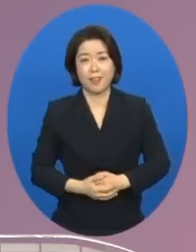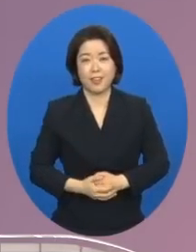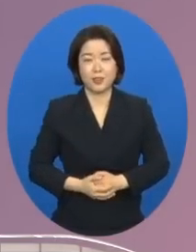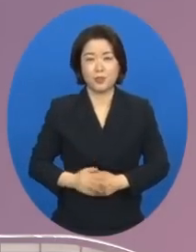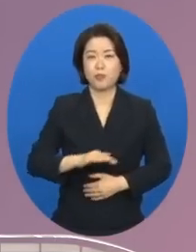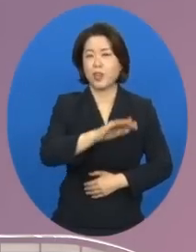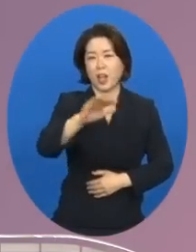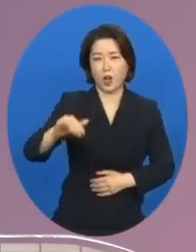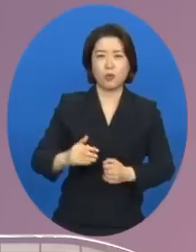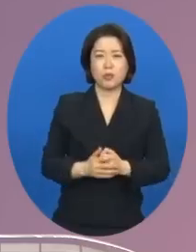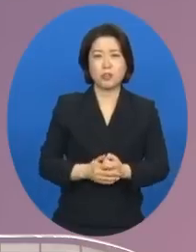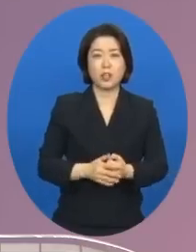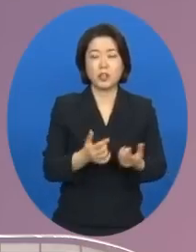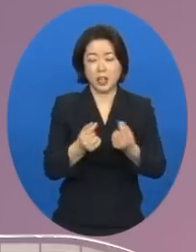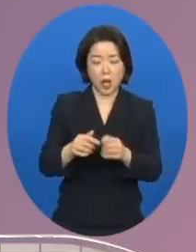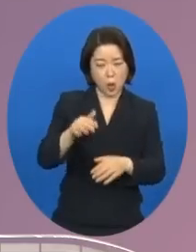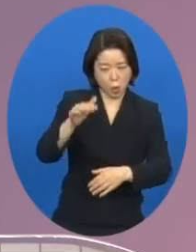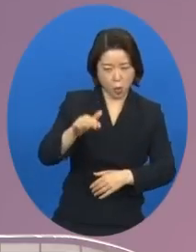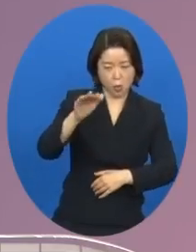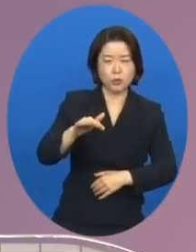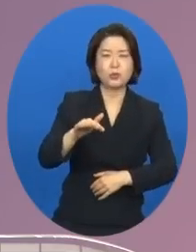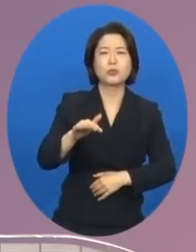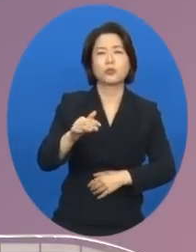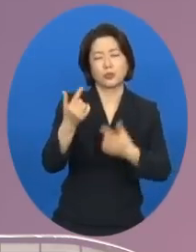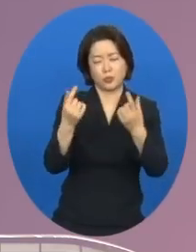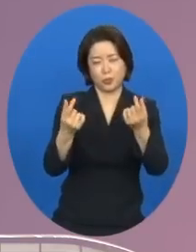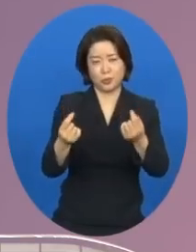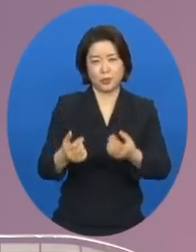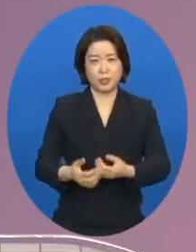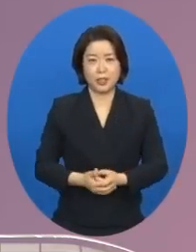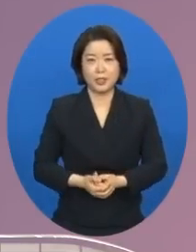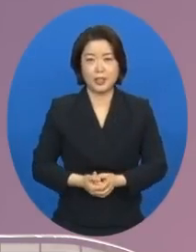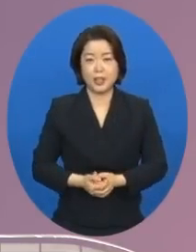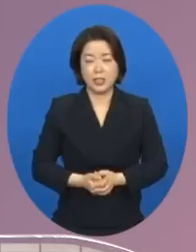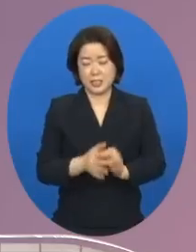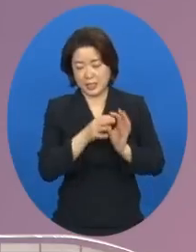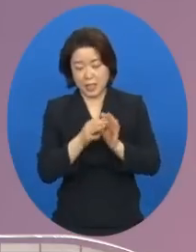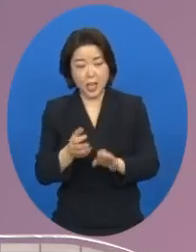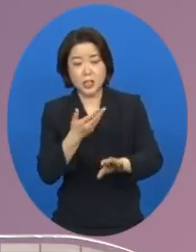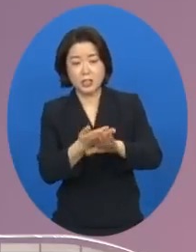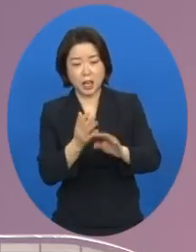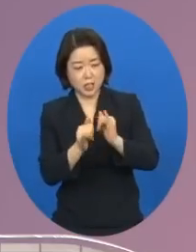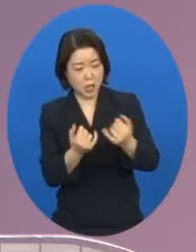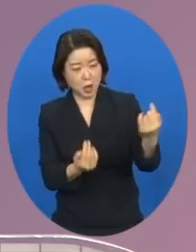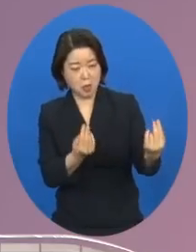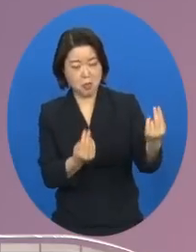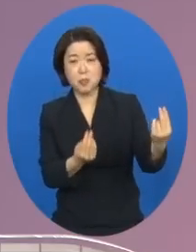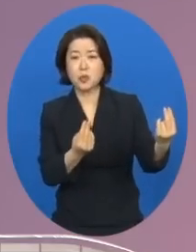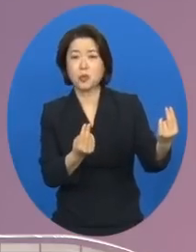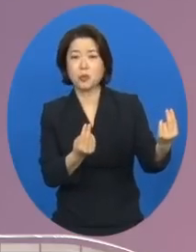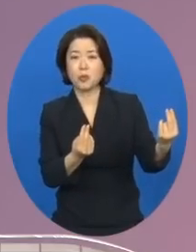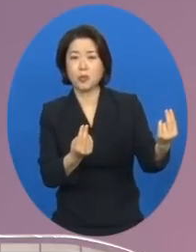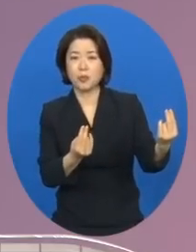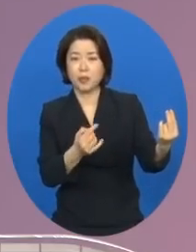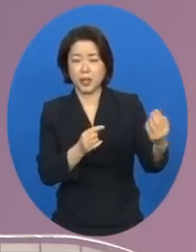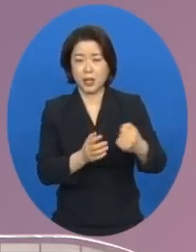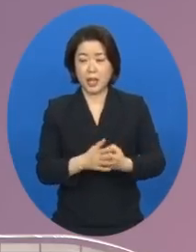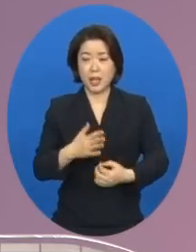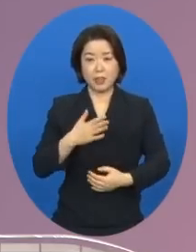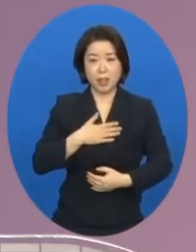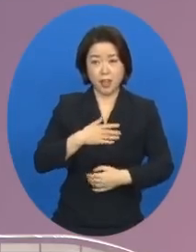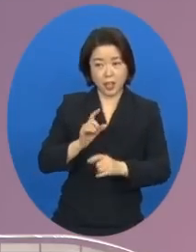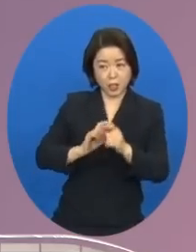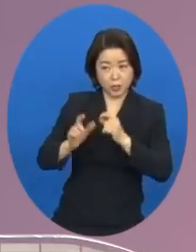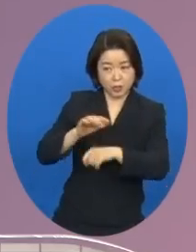우리도 다 그 수준에 머물러 있습니다. 하여 끊임없이 남하고 비교하면서 내가 더